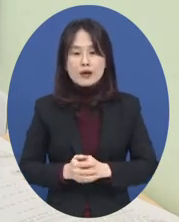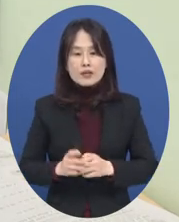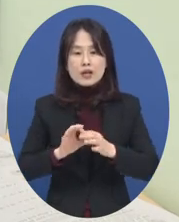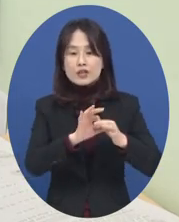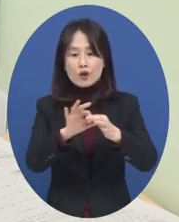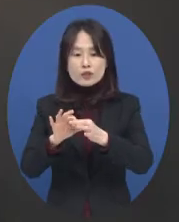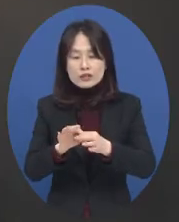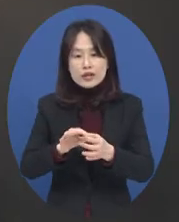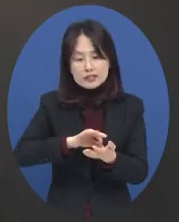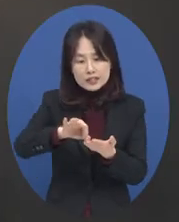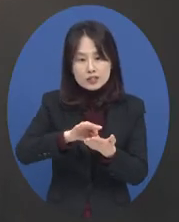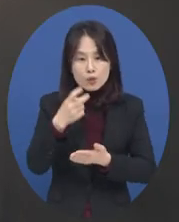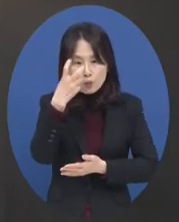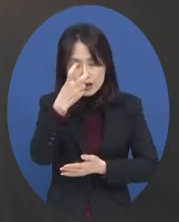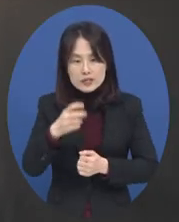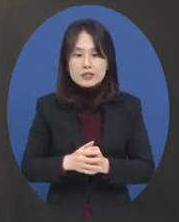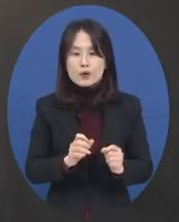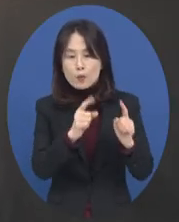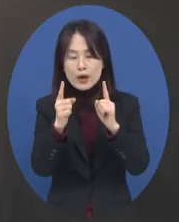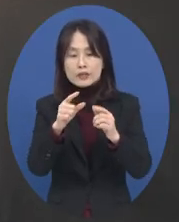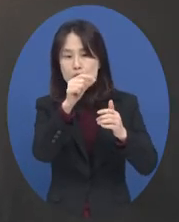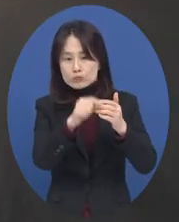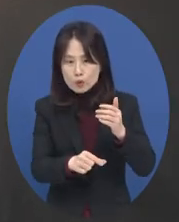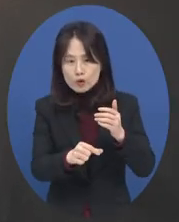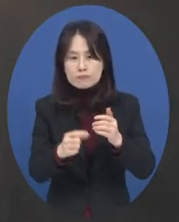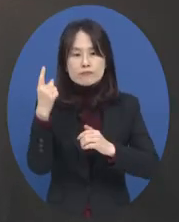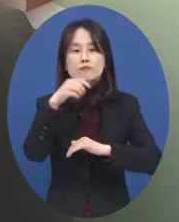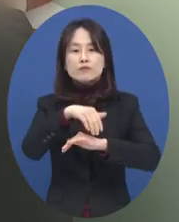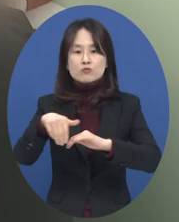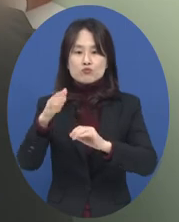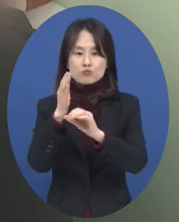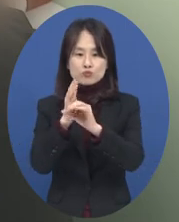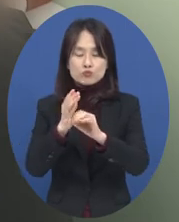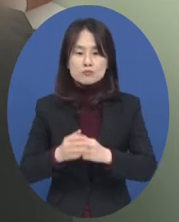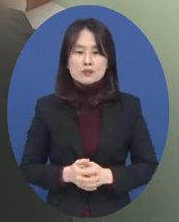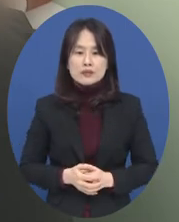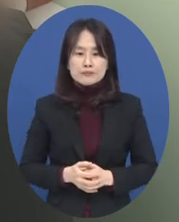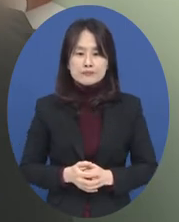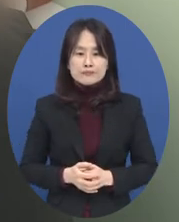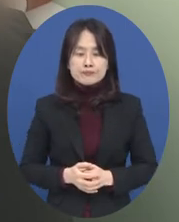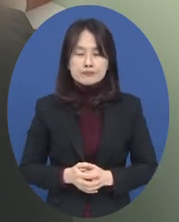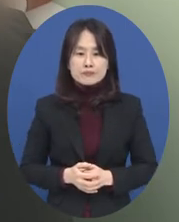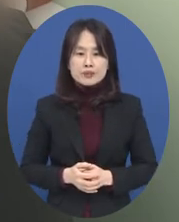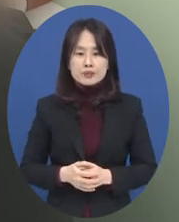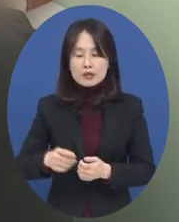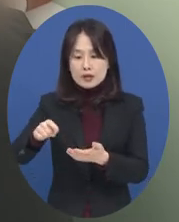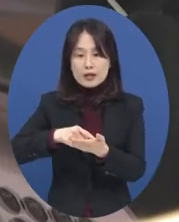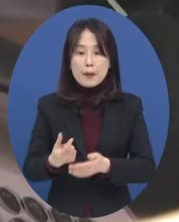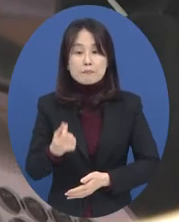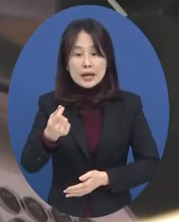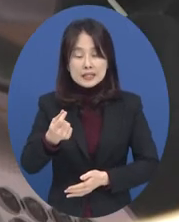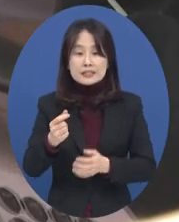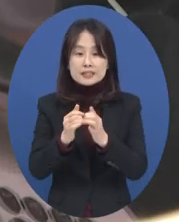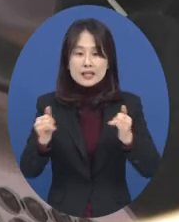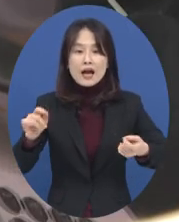연계한 재무 관리나 재기 지원 프로그램도 기획 중입니다. 또 조기 상환한 대상에 한해